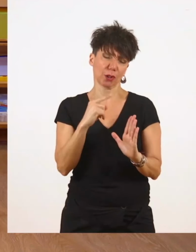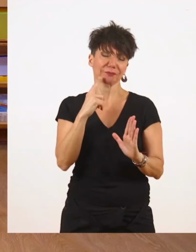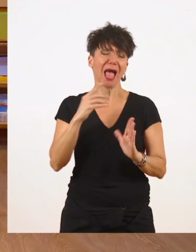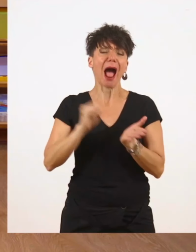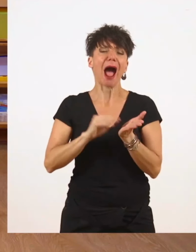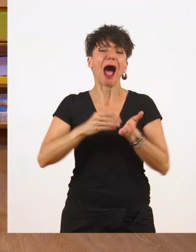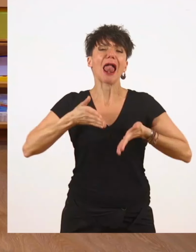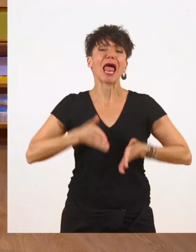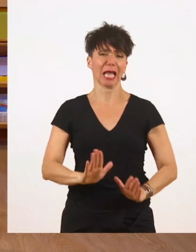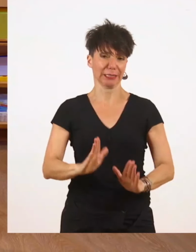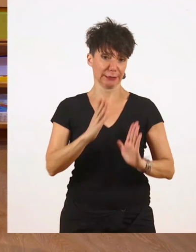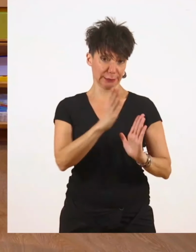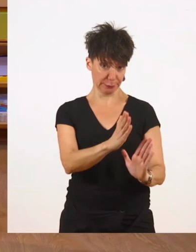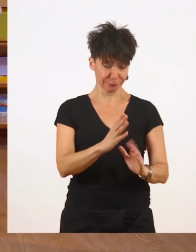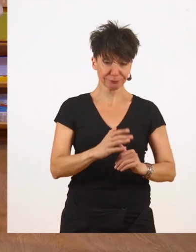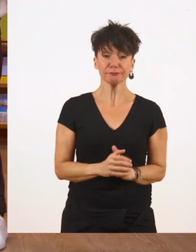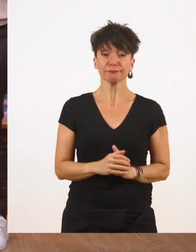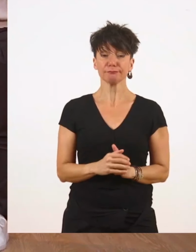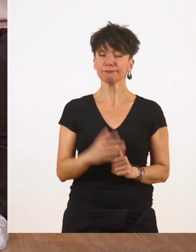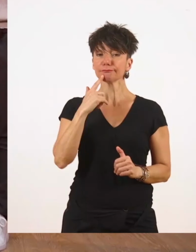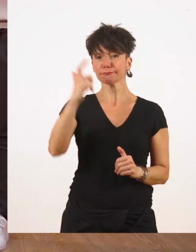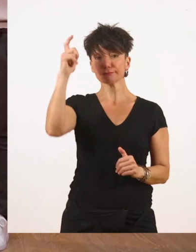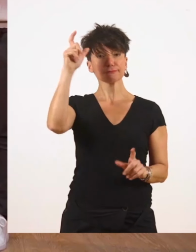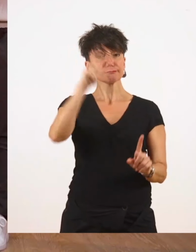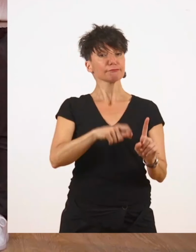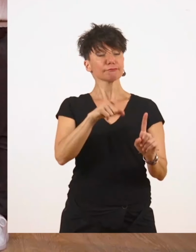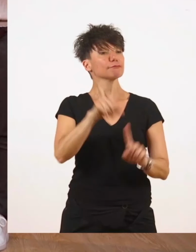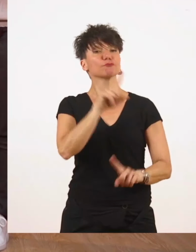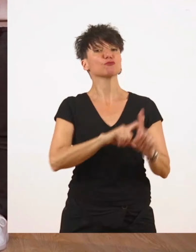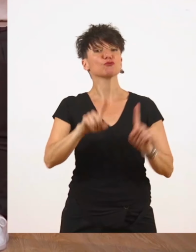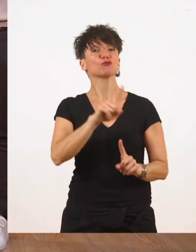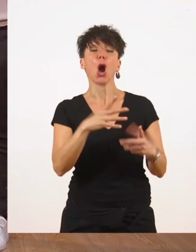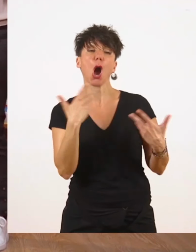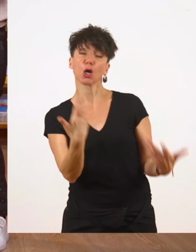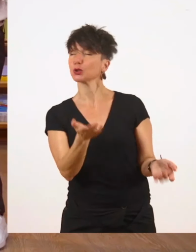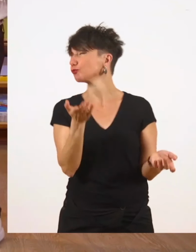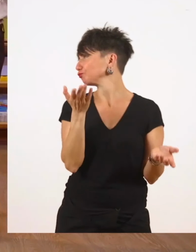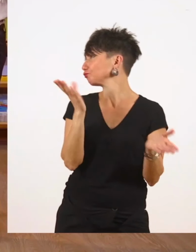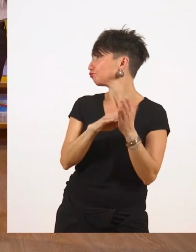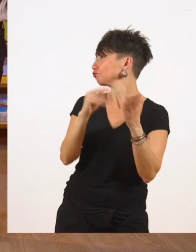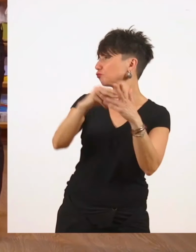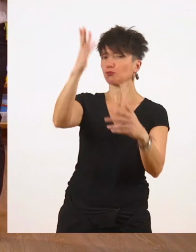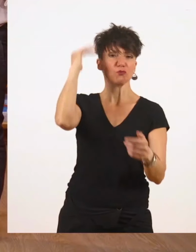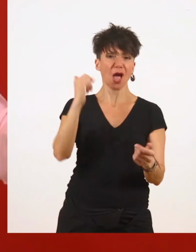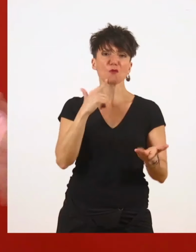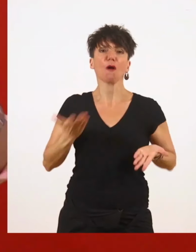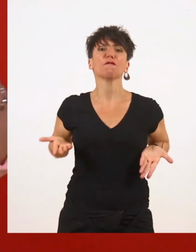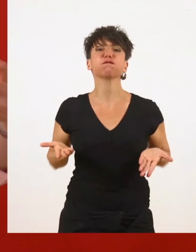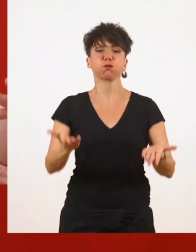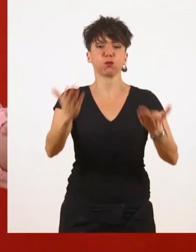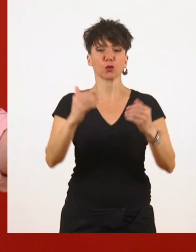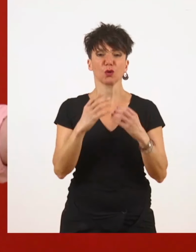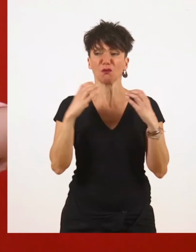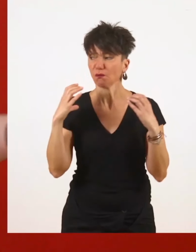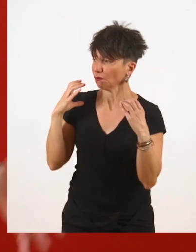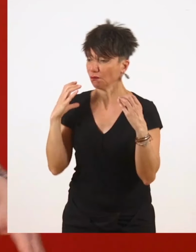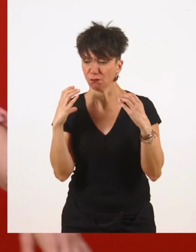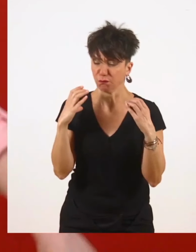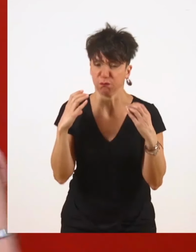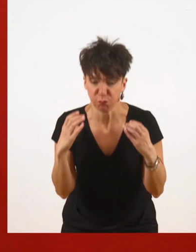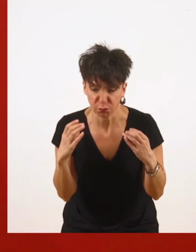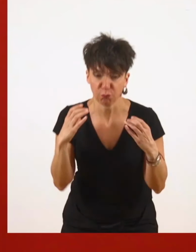δώσε μου αυτά για να σε διευκολύνω. Τι έκανα λοιπόν. Ένα επάγγελμα της αναγέννησης θα μπορούσε να ήταν ο φούρναρης. Με τέτοια ογιακά φούρναρη,